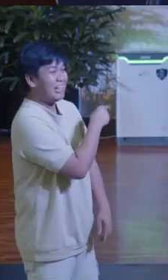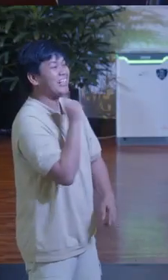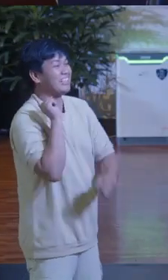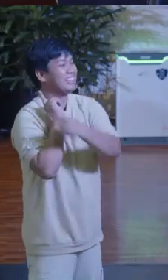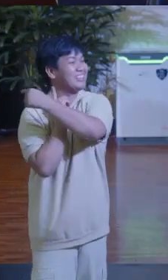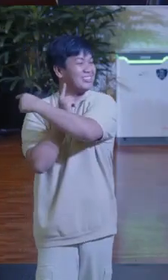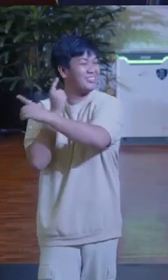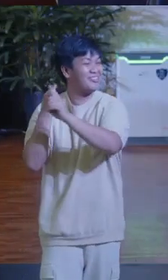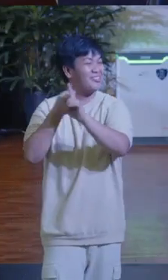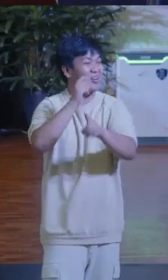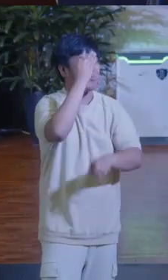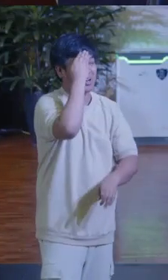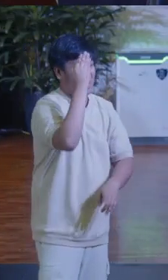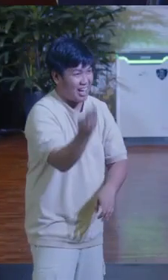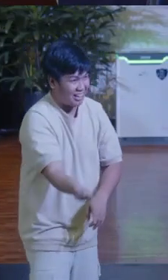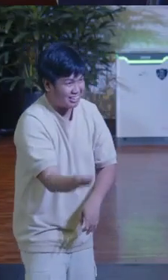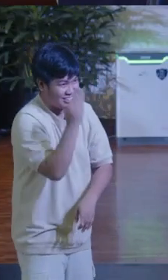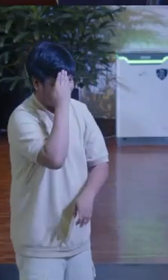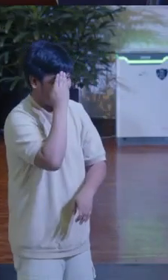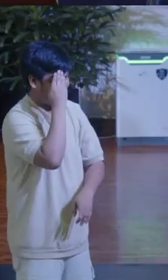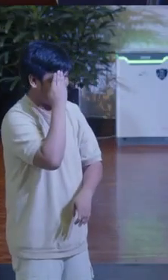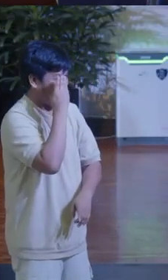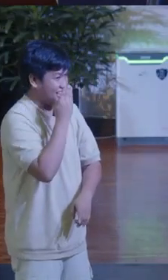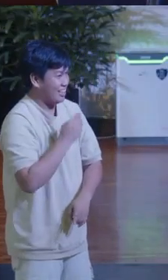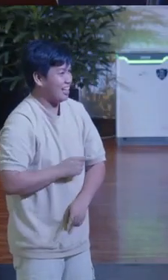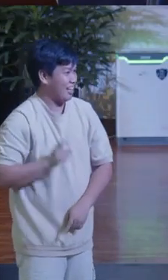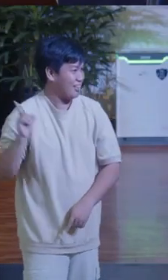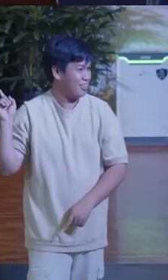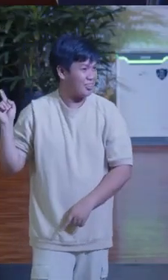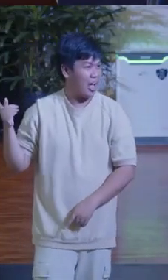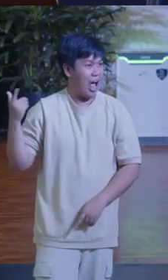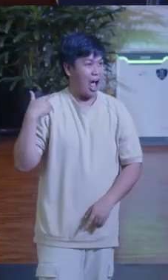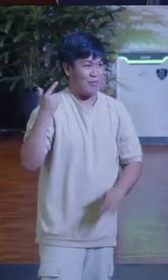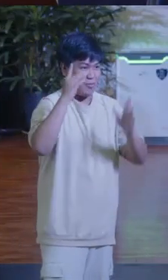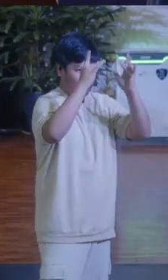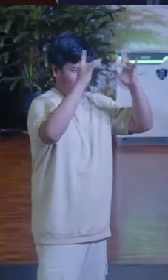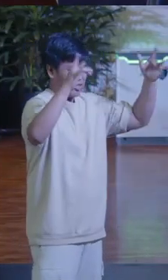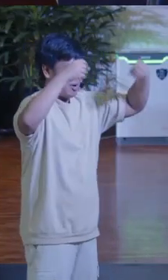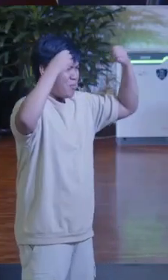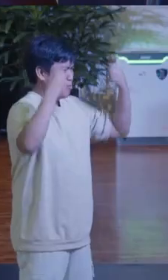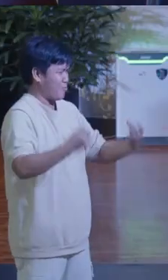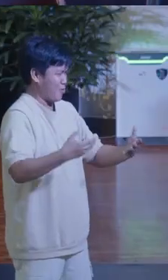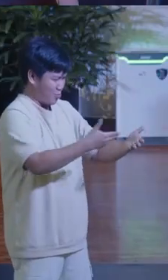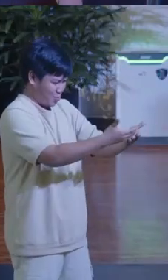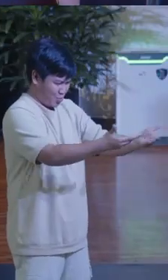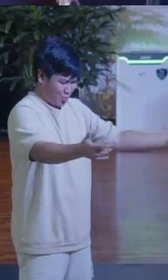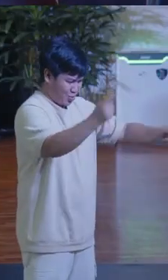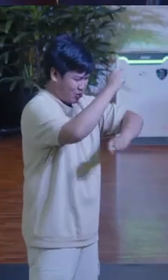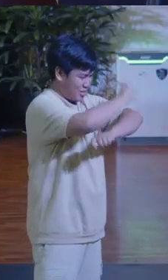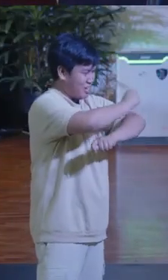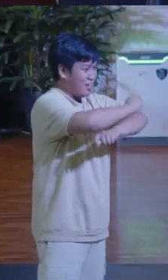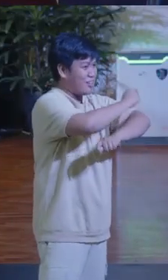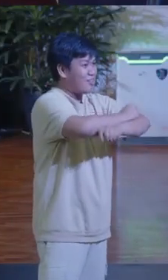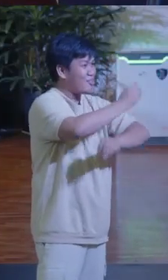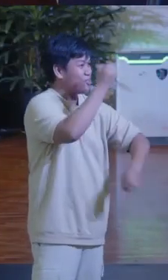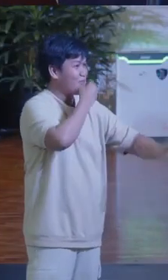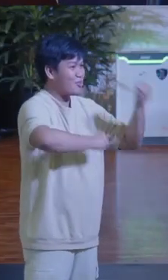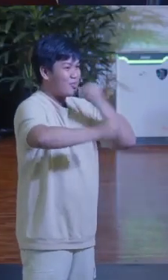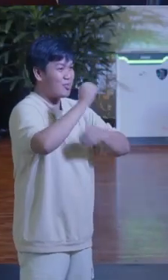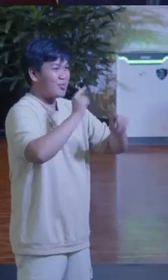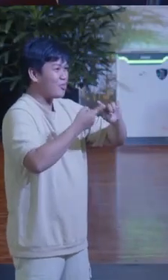taga Malolos. No? Yan po ang aking home province. Dadalaw po kami doon, kumakain